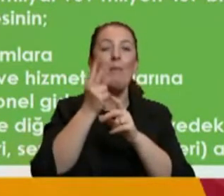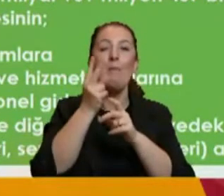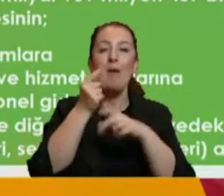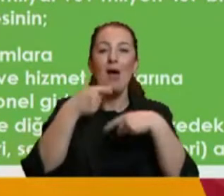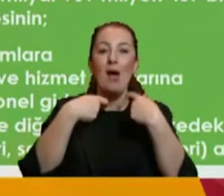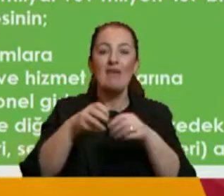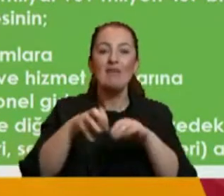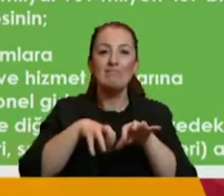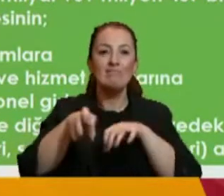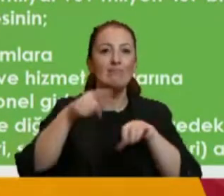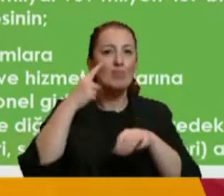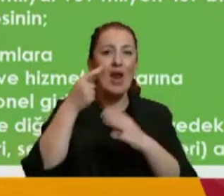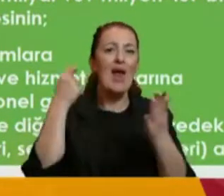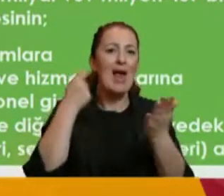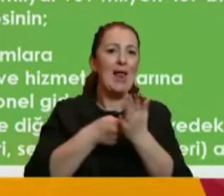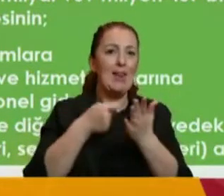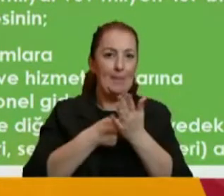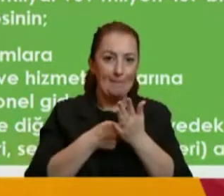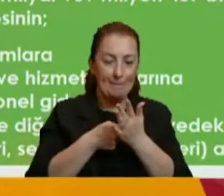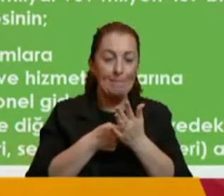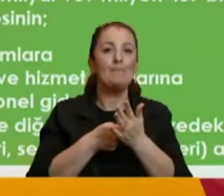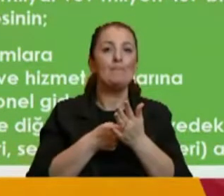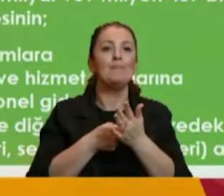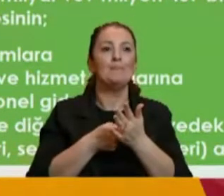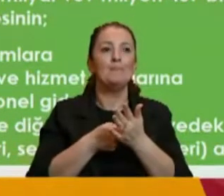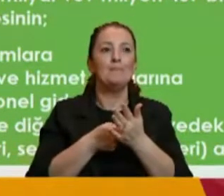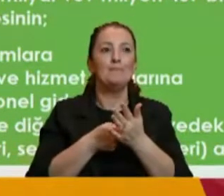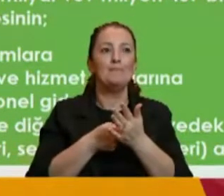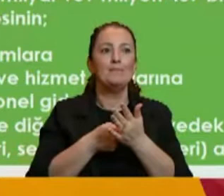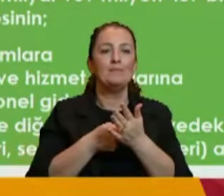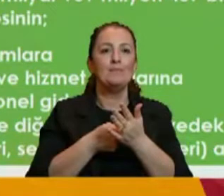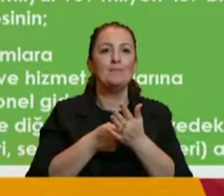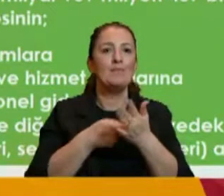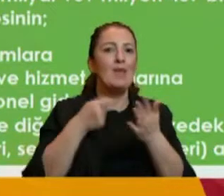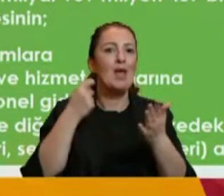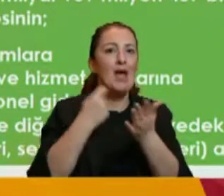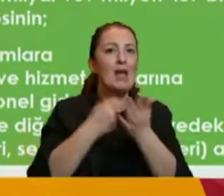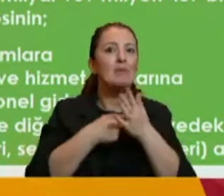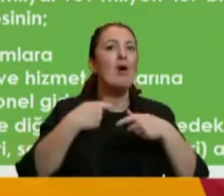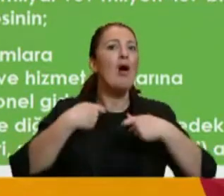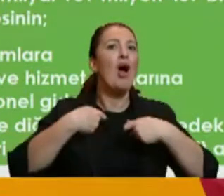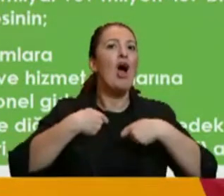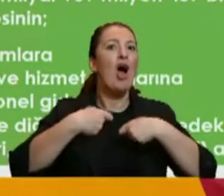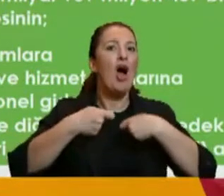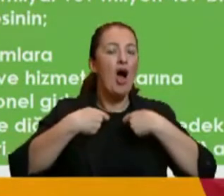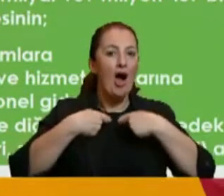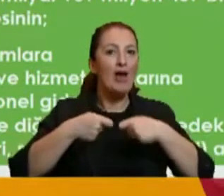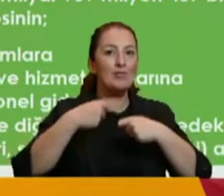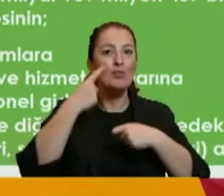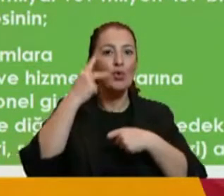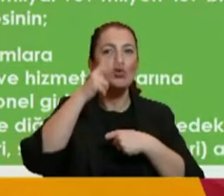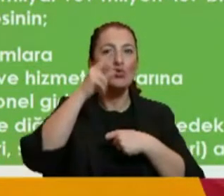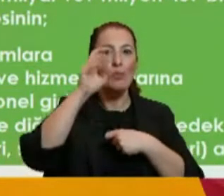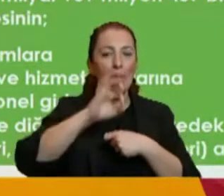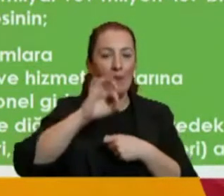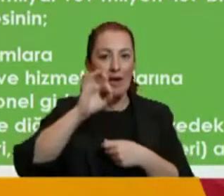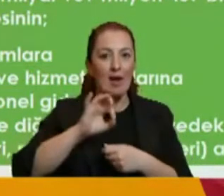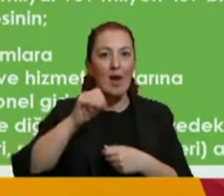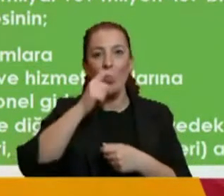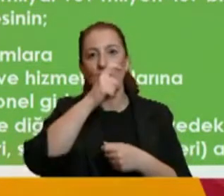yatırım giderleri Yani yatırımlara harcadığımız para 3 milyar